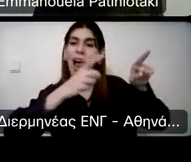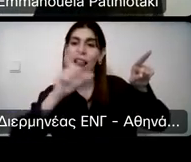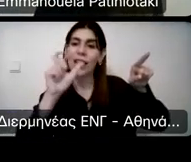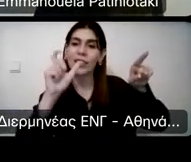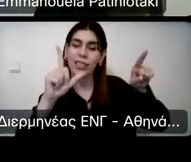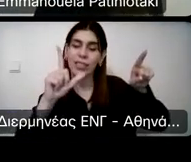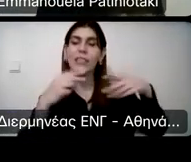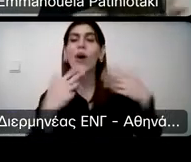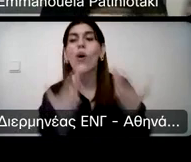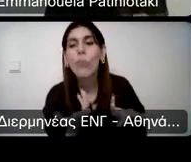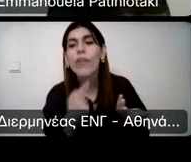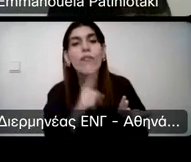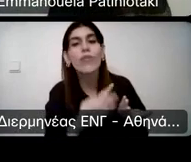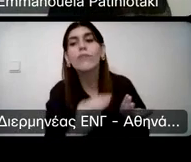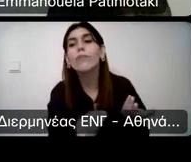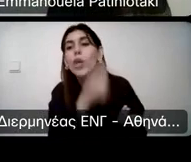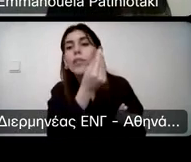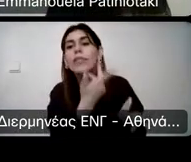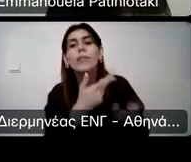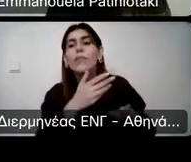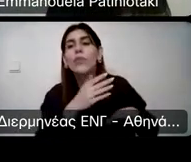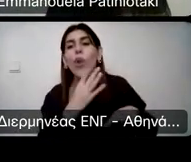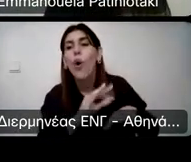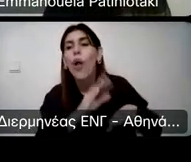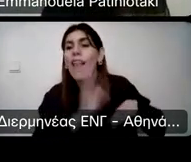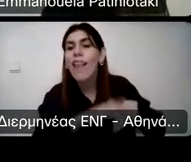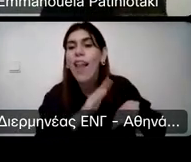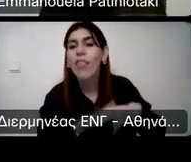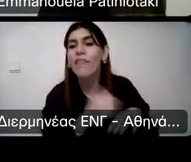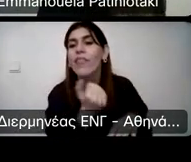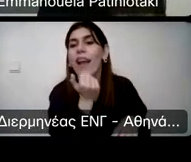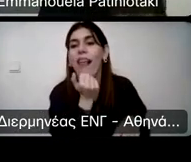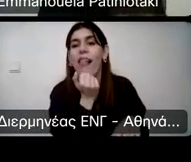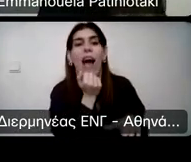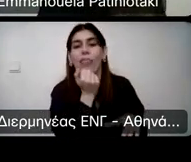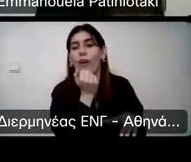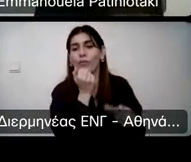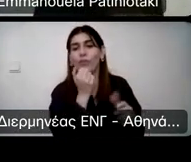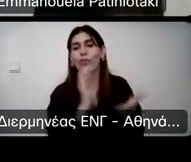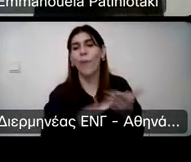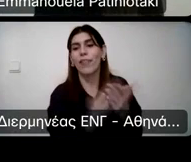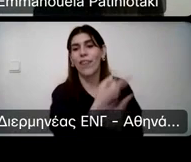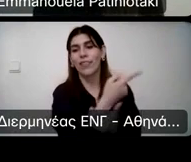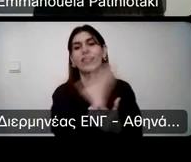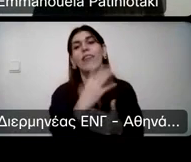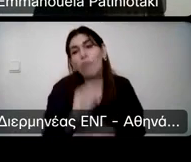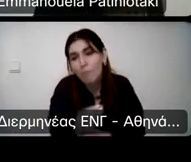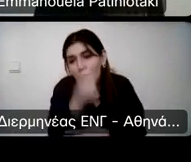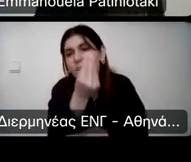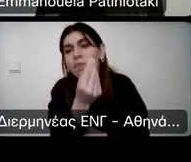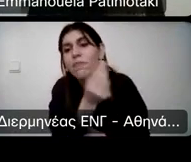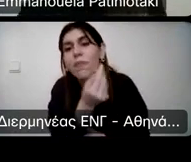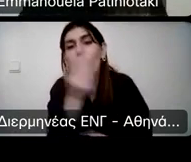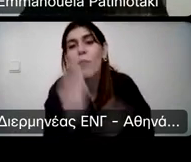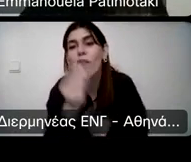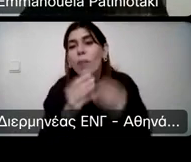έχει γίνει μεταφραστικά από την αρχή της χρήσης του όρου συμπερίληψης και γι' αυτό έχουν προκύψει διάφορα προβλήματα στην